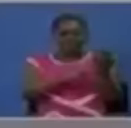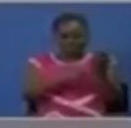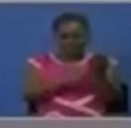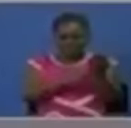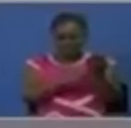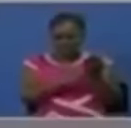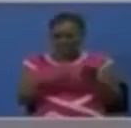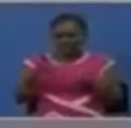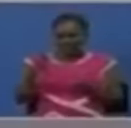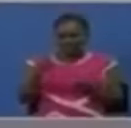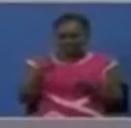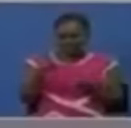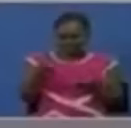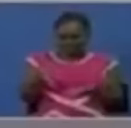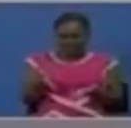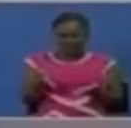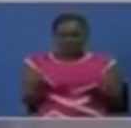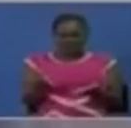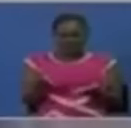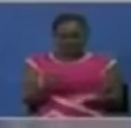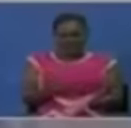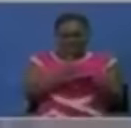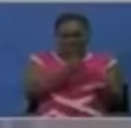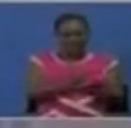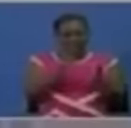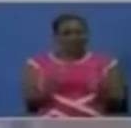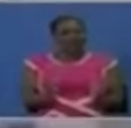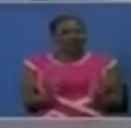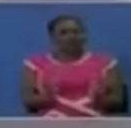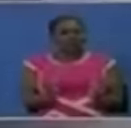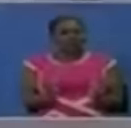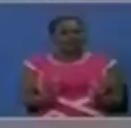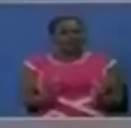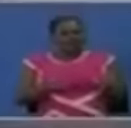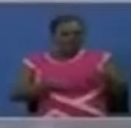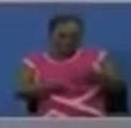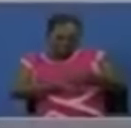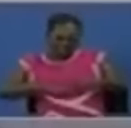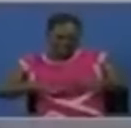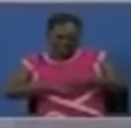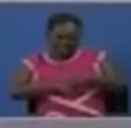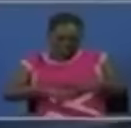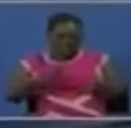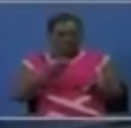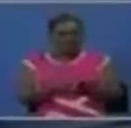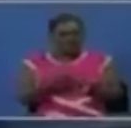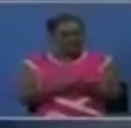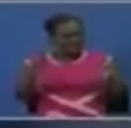mpwaguzi. Hawa ni wapwaguzi. Wanaiba kiasi ile ambaye haina